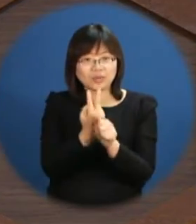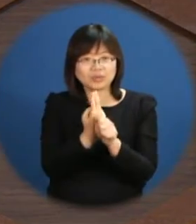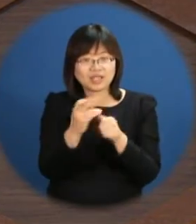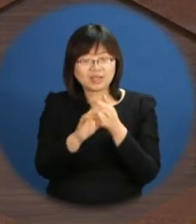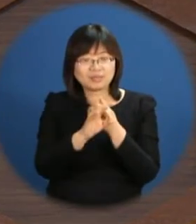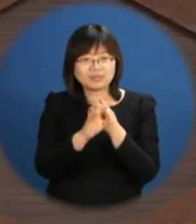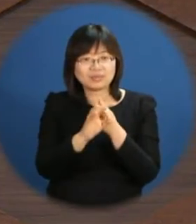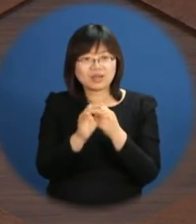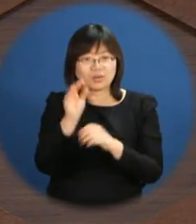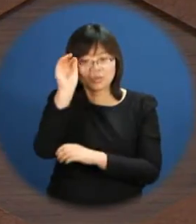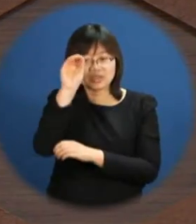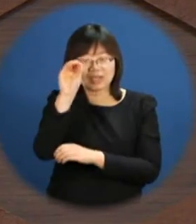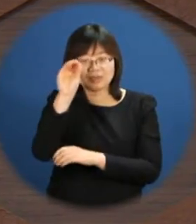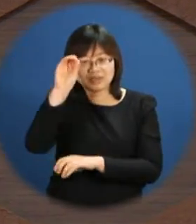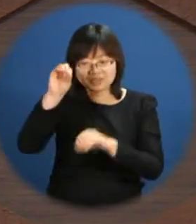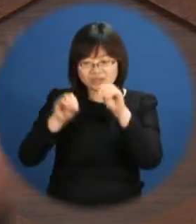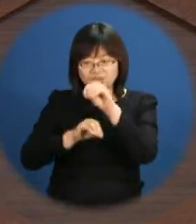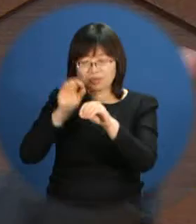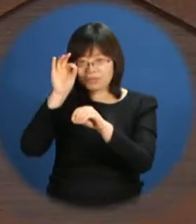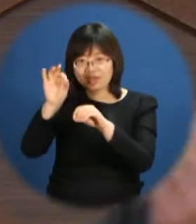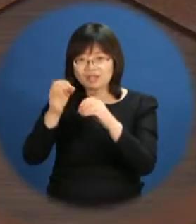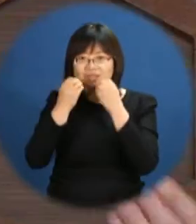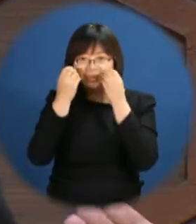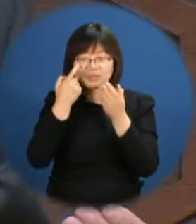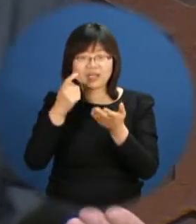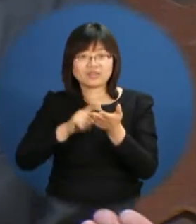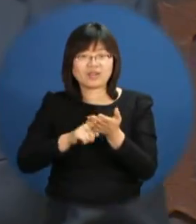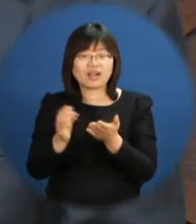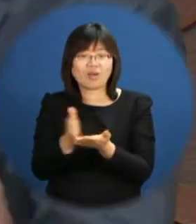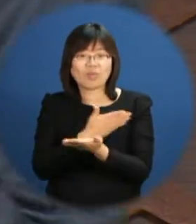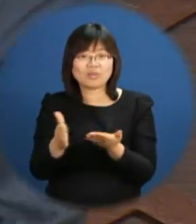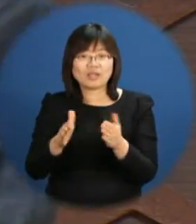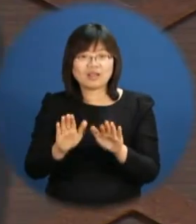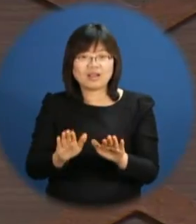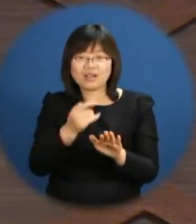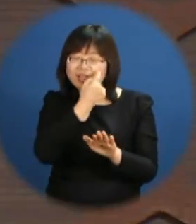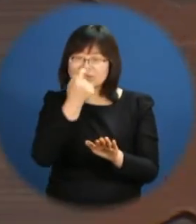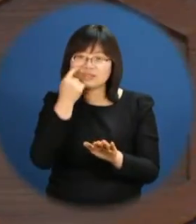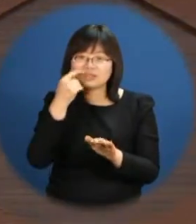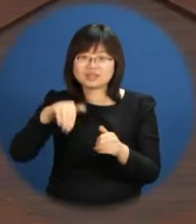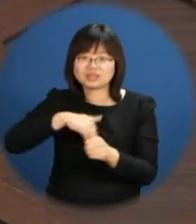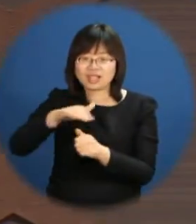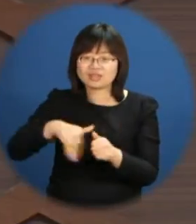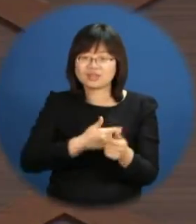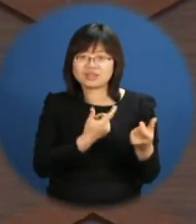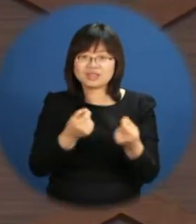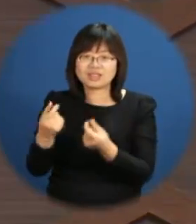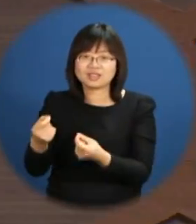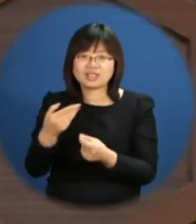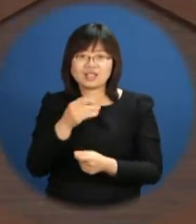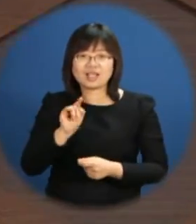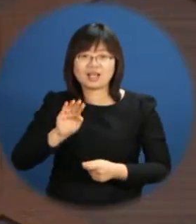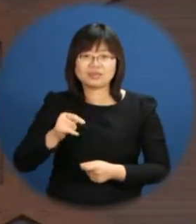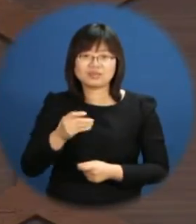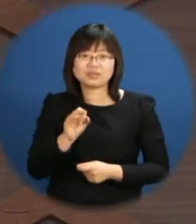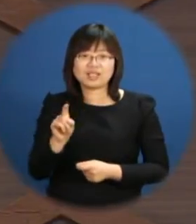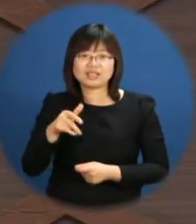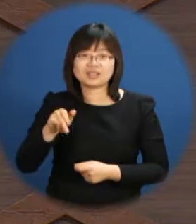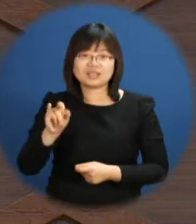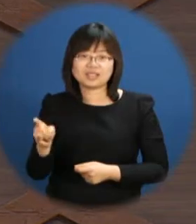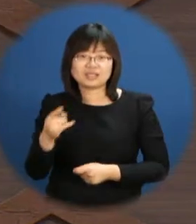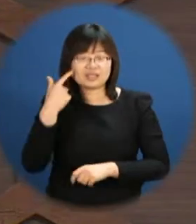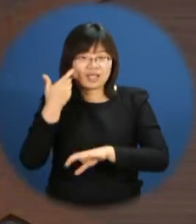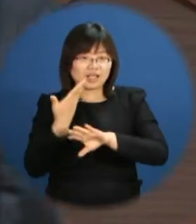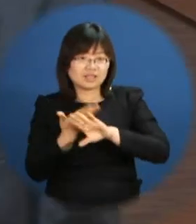놓은 겁니다 똑같은 현상을 보고 그가 새로 발견한 건 없단 말이에요 현상의 다 봤습니다 그러나 아버지 n 그거를 전혀 다르게